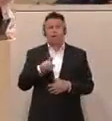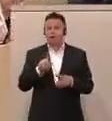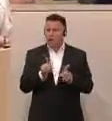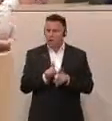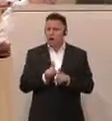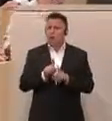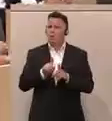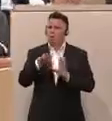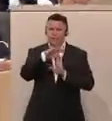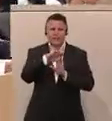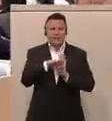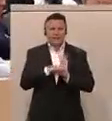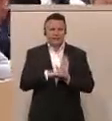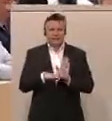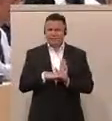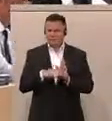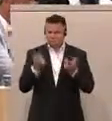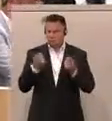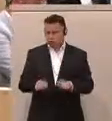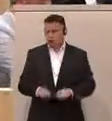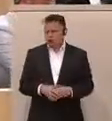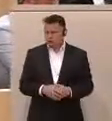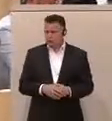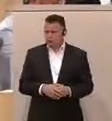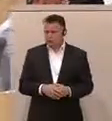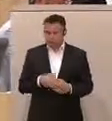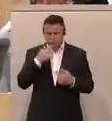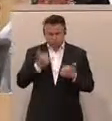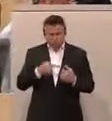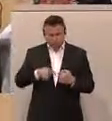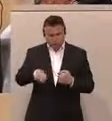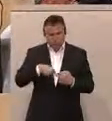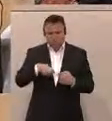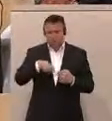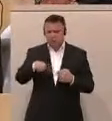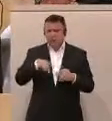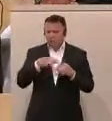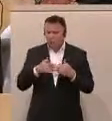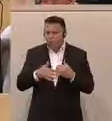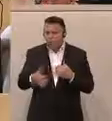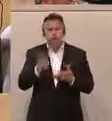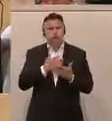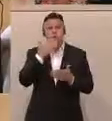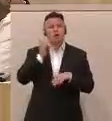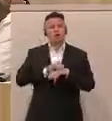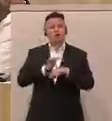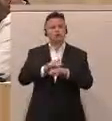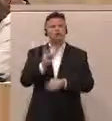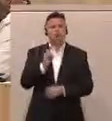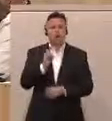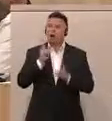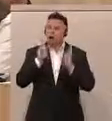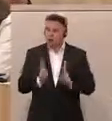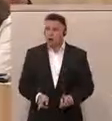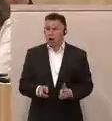Es kann auch Gesetze beschließen. Und gerade jetzt in diesen Wochen kommt das Parlament drauf, dass es auch Gesetze